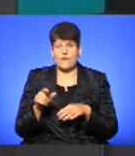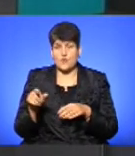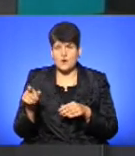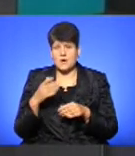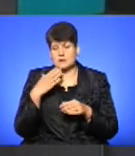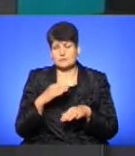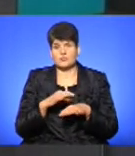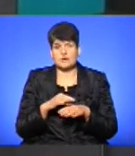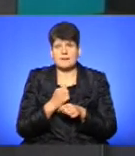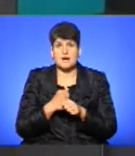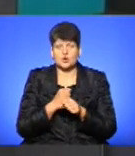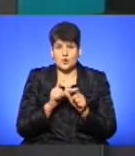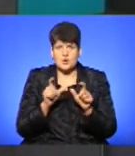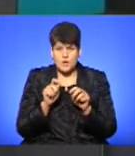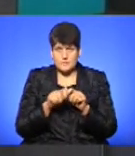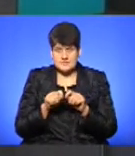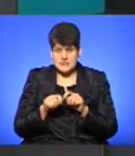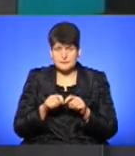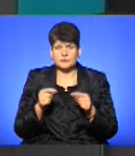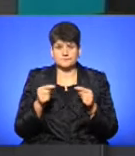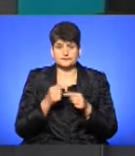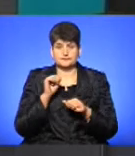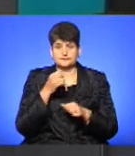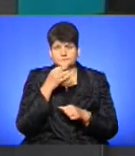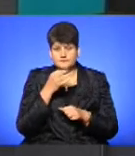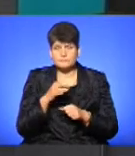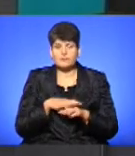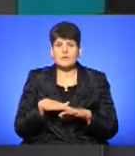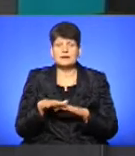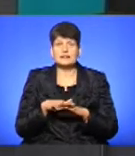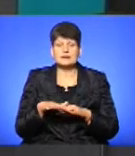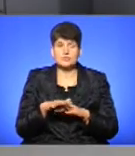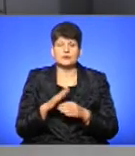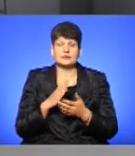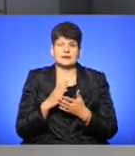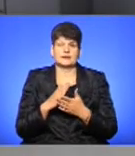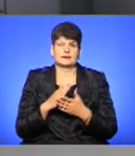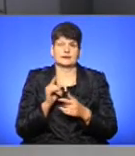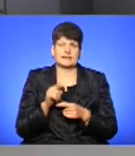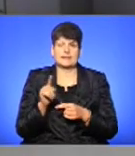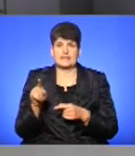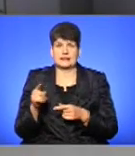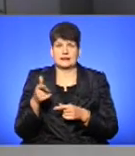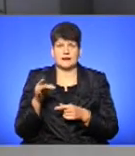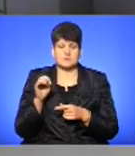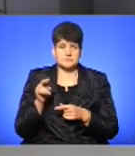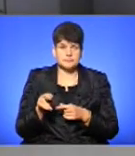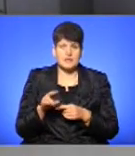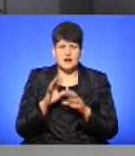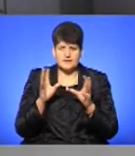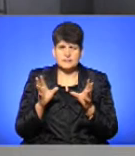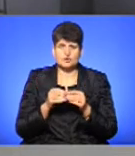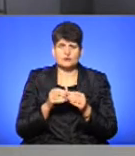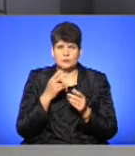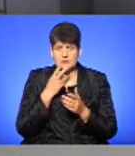проводиться лабораторне обстеження, ми тоді чітко можемо сказати, що от на території циркулюють такі і такі штами. А в цілому, щоб глянути